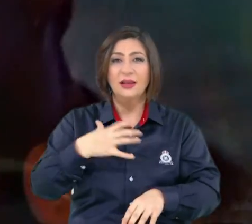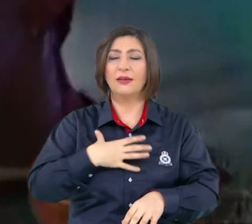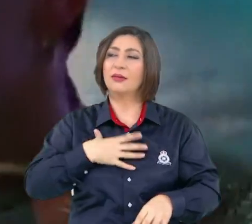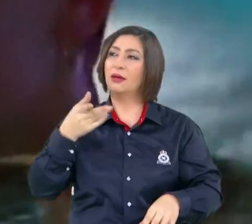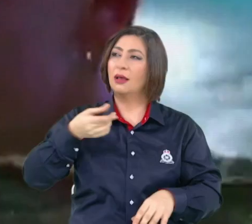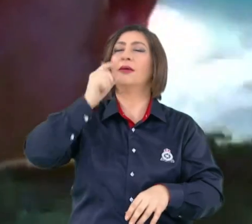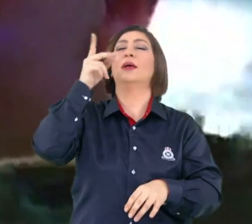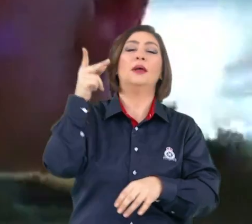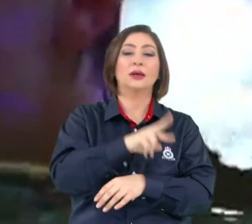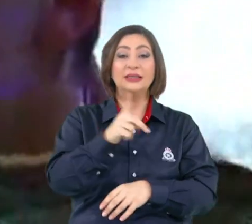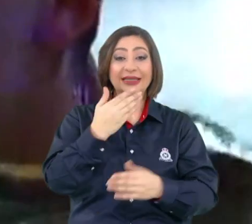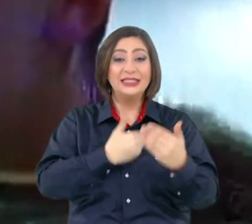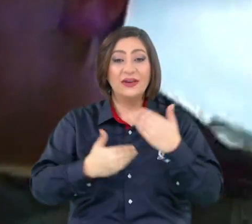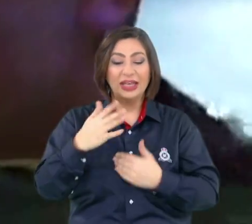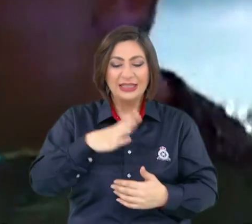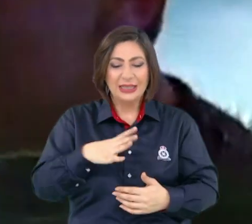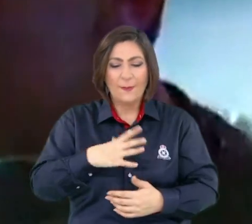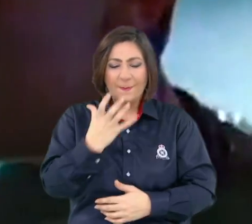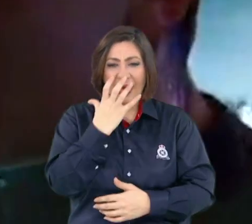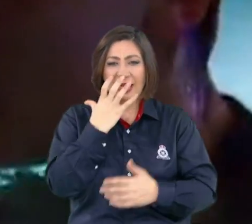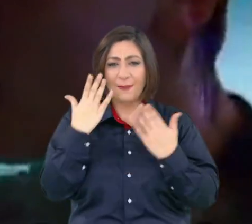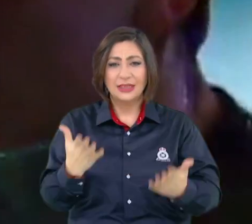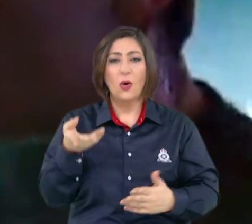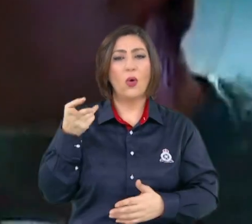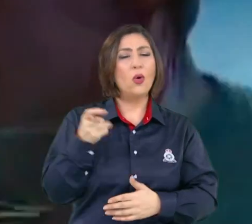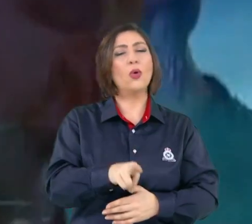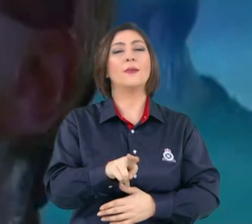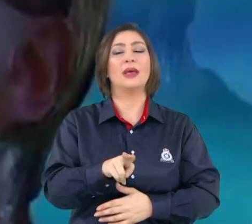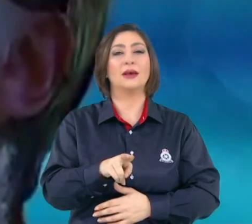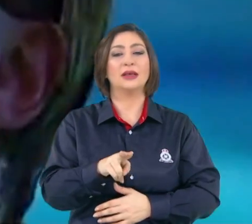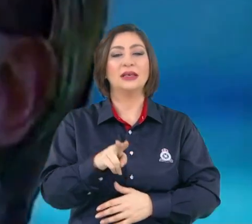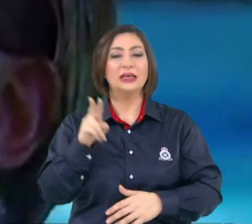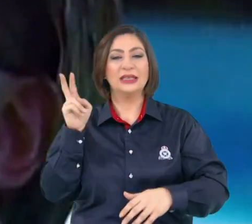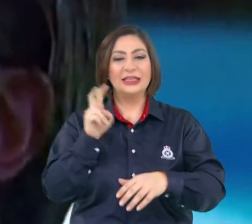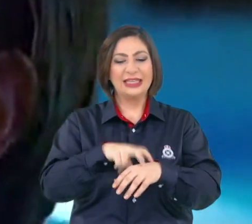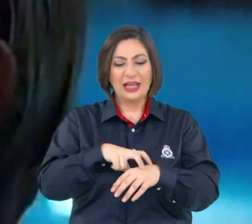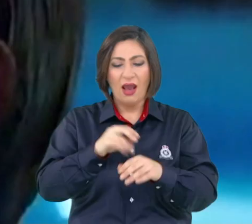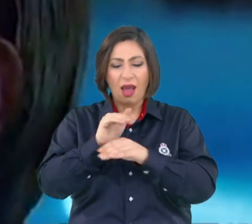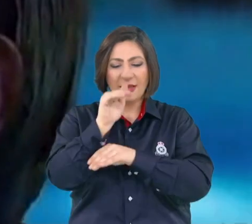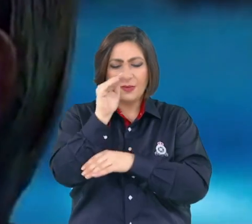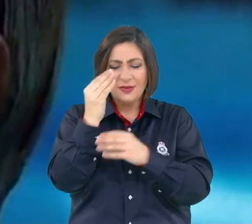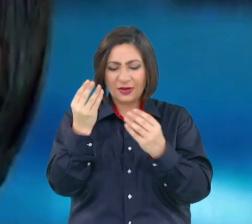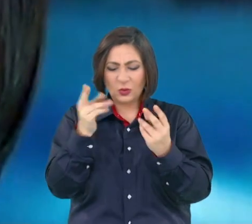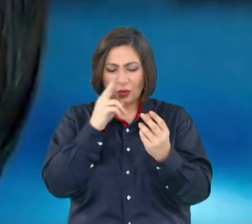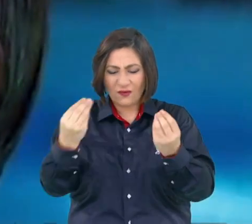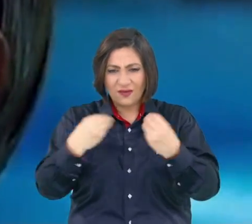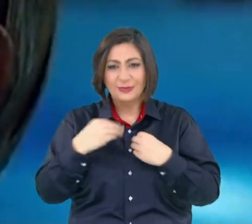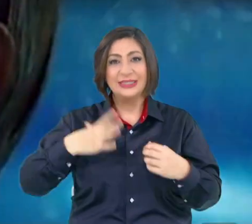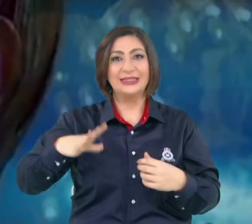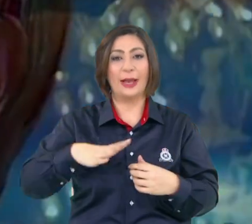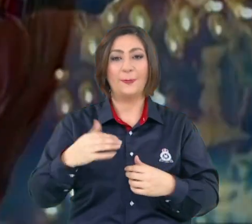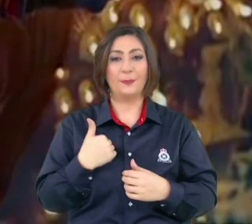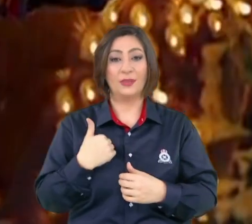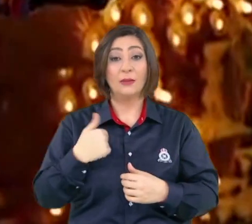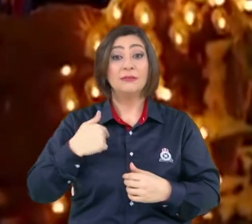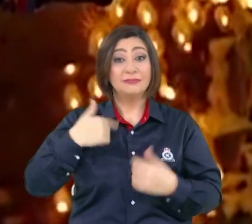etti. Sevgini arzu ederek beklemektense ölmeyi, kinleri hayatıma bir son versin ne çıkar?